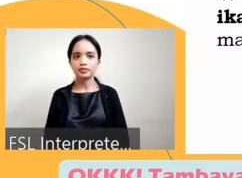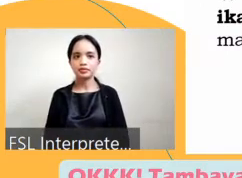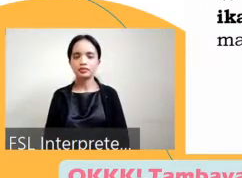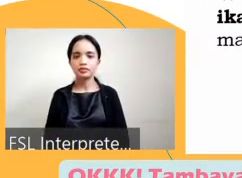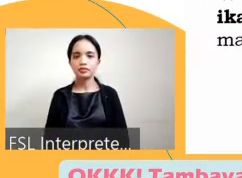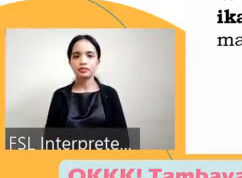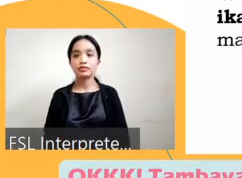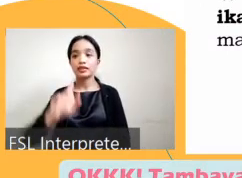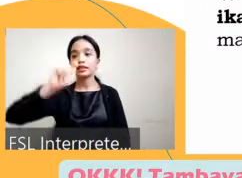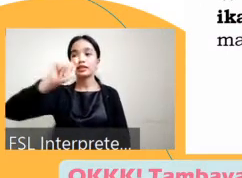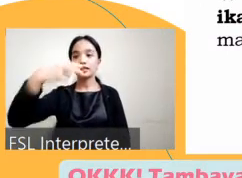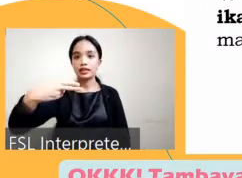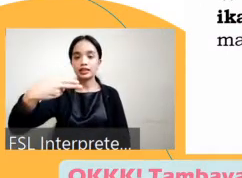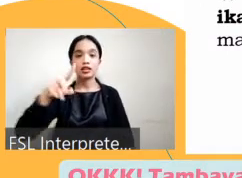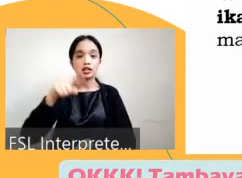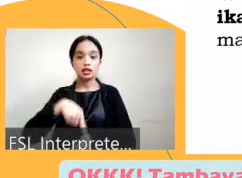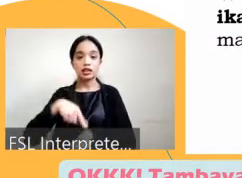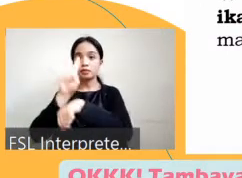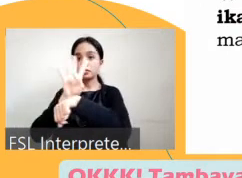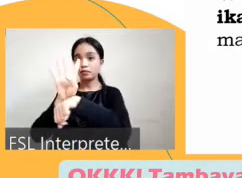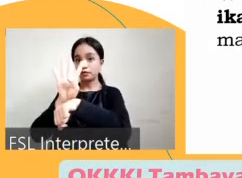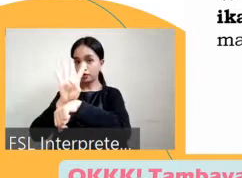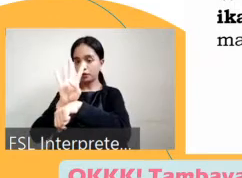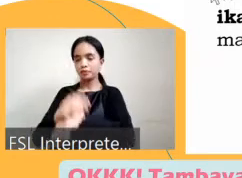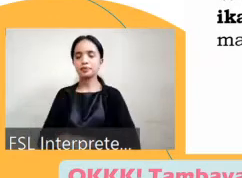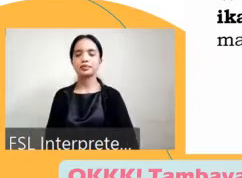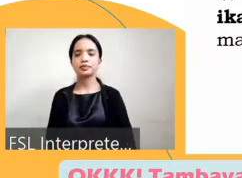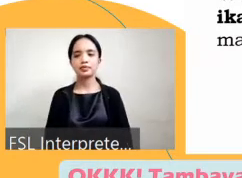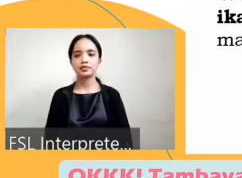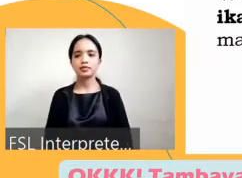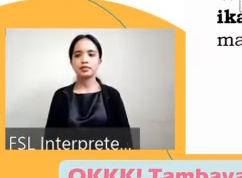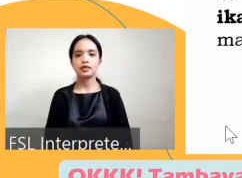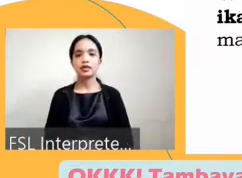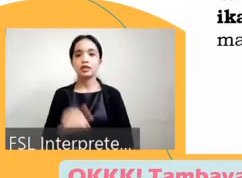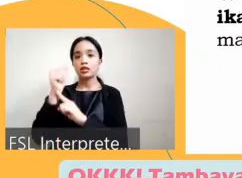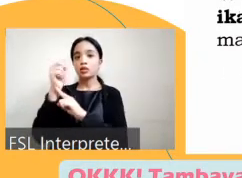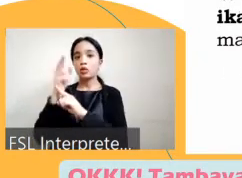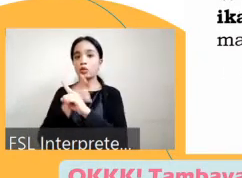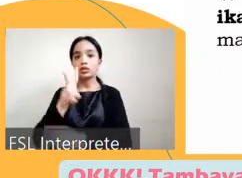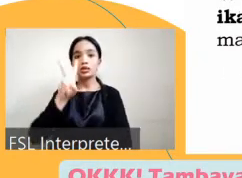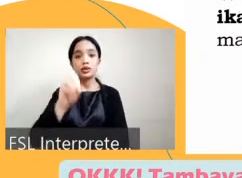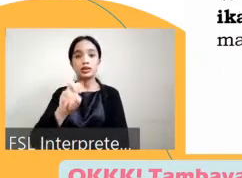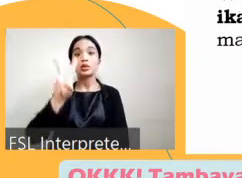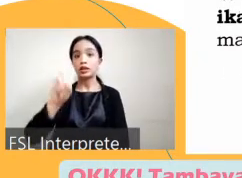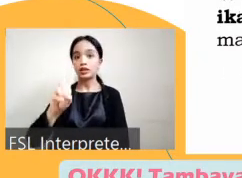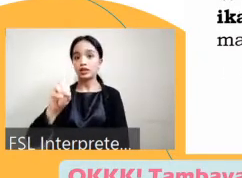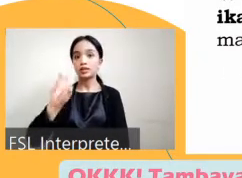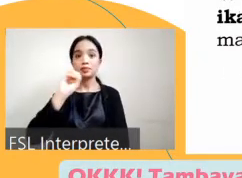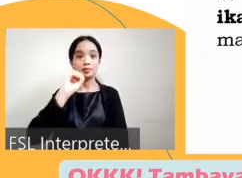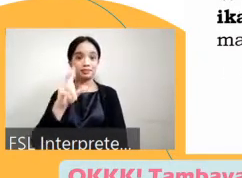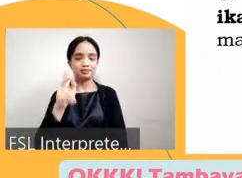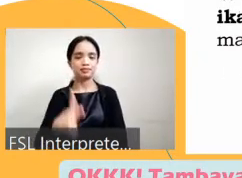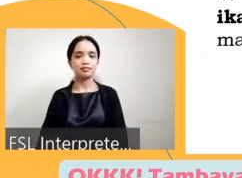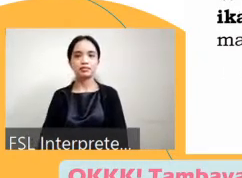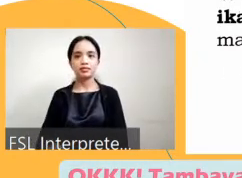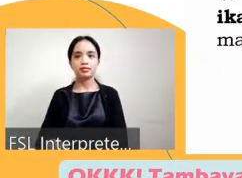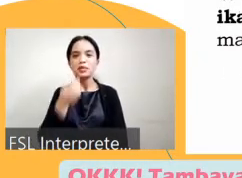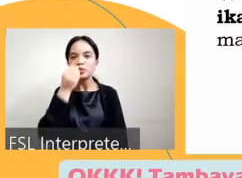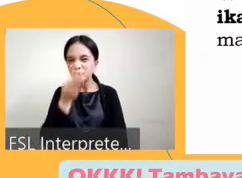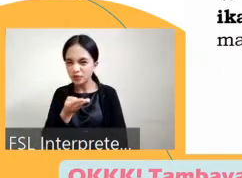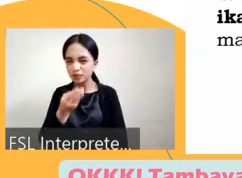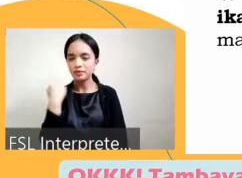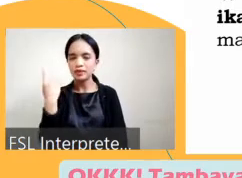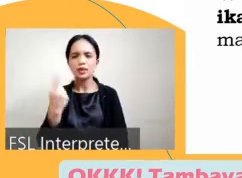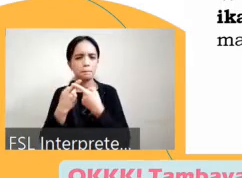Every Thursday, 4 o'clock p.m., hanggang August 2020 po tayo. So, ilang episodes na lang, pero